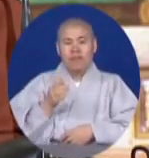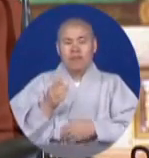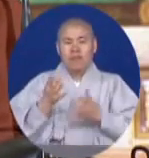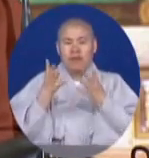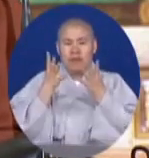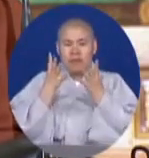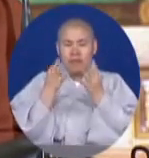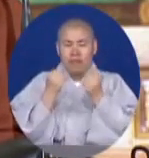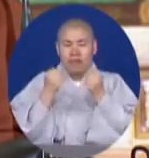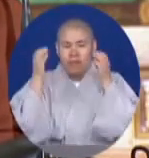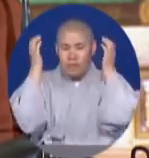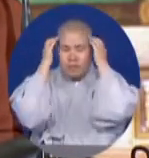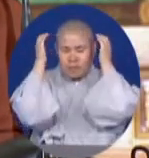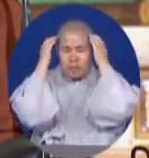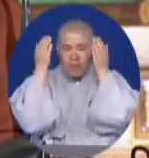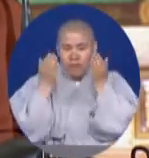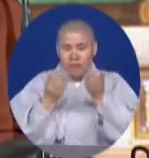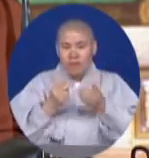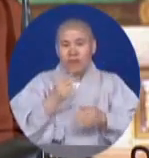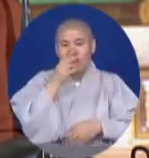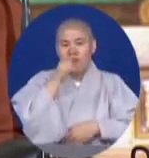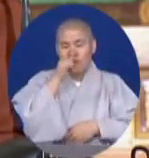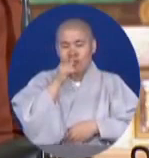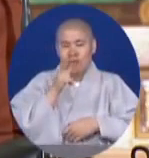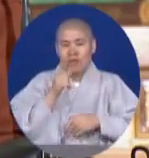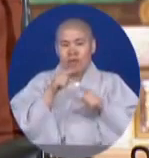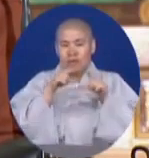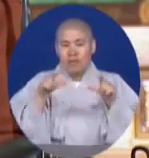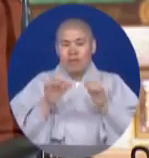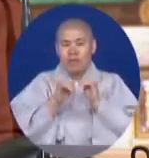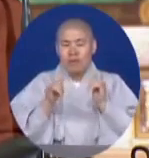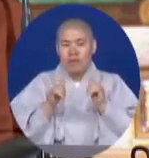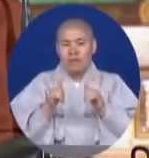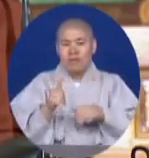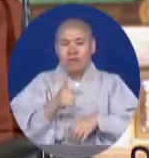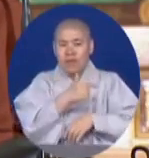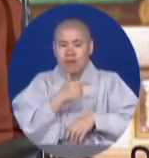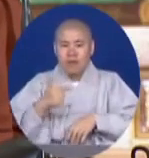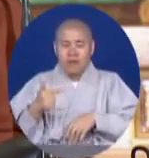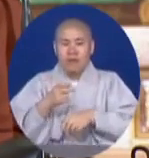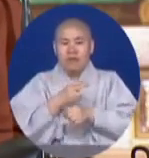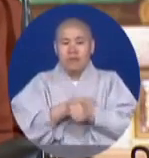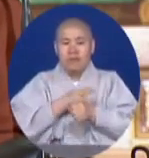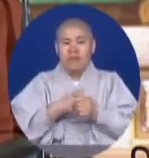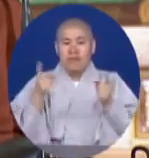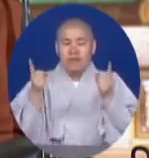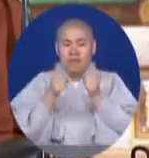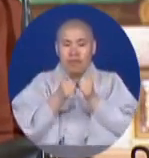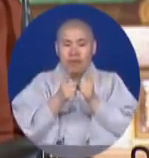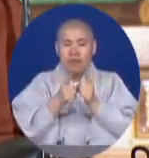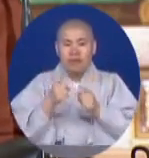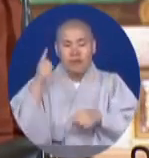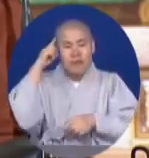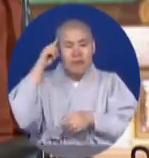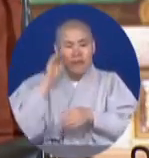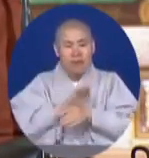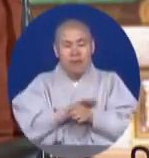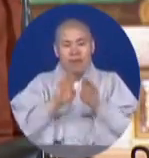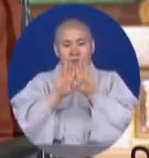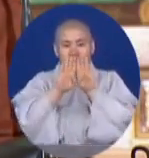무한한 고통을 당하는 게 중생인데요. 선지식을 만나가지고 그